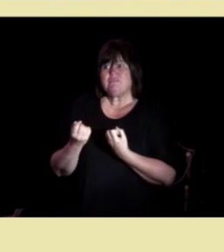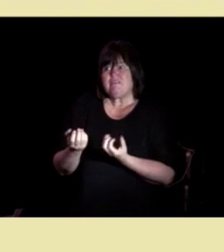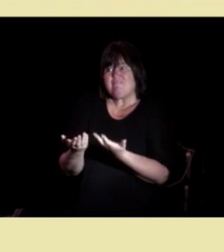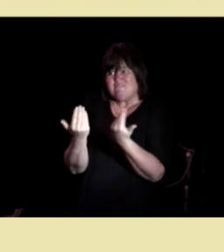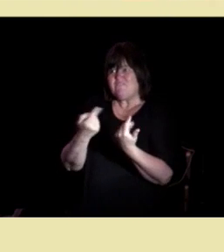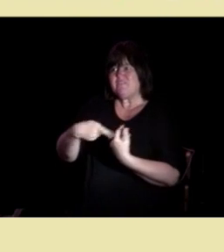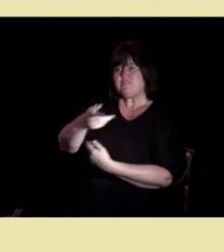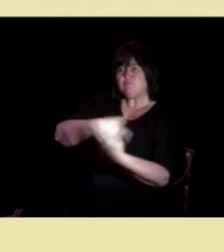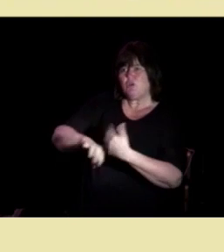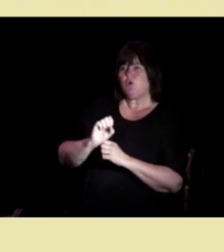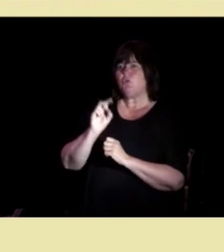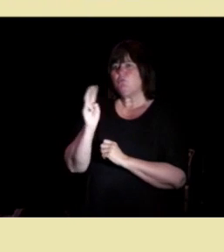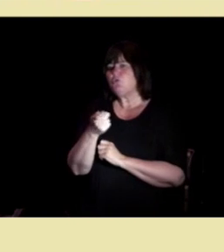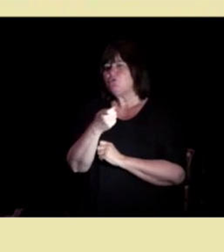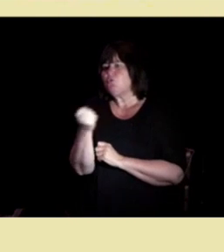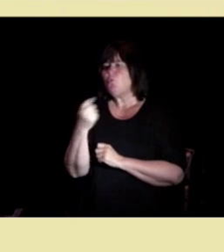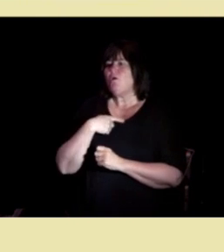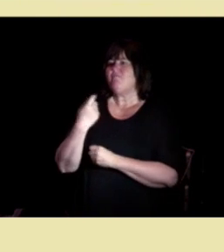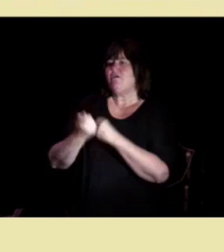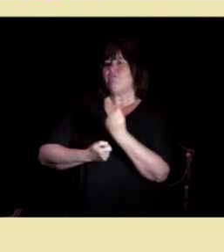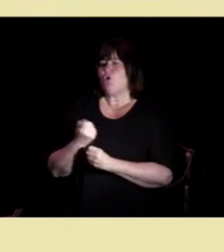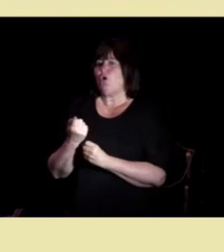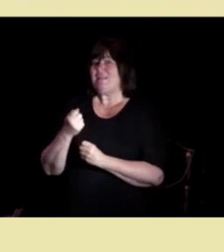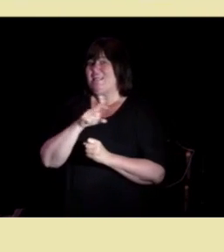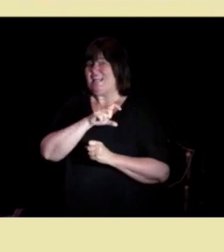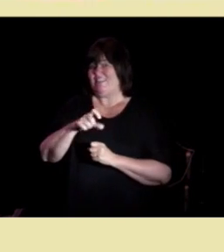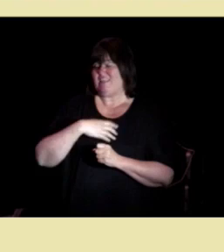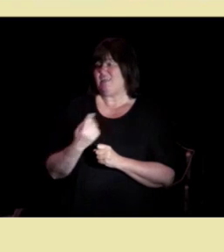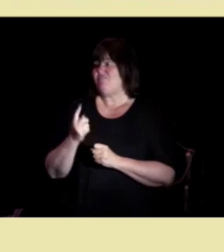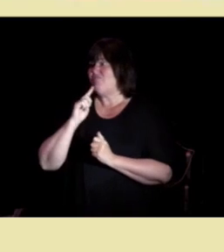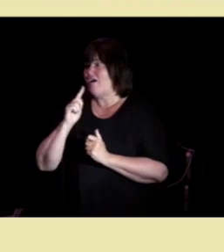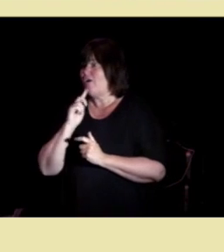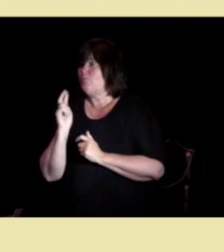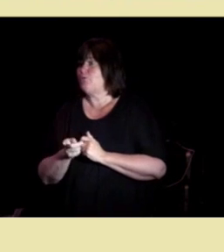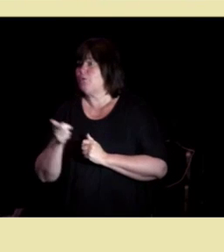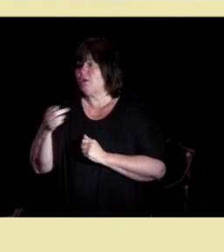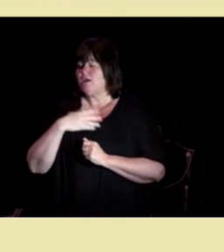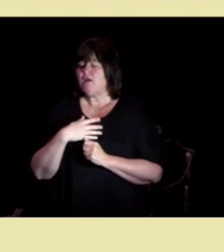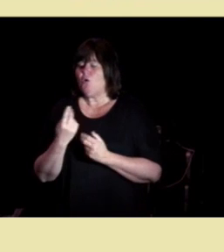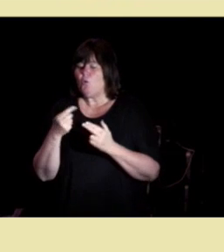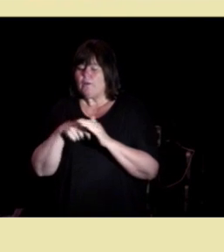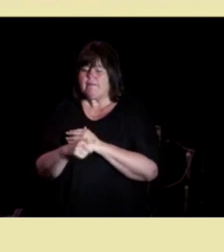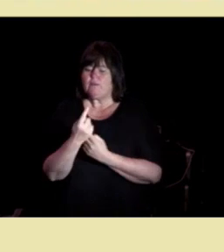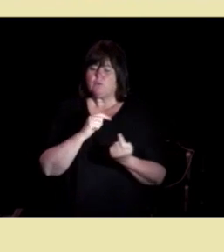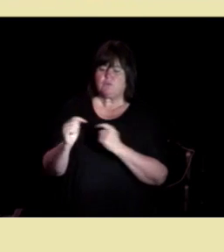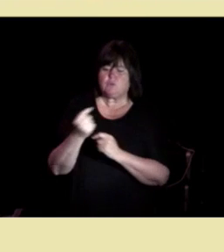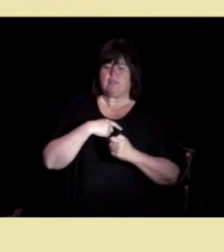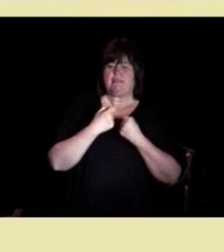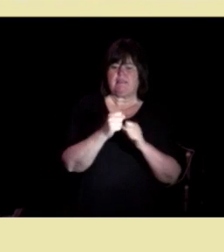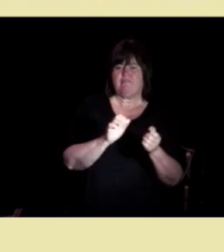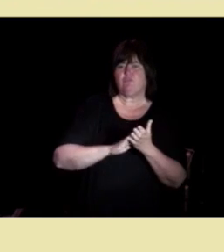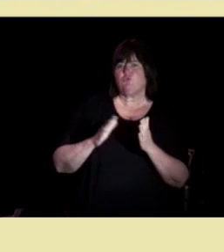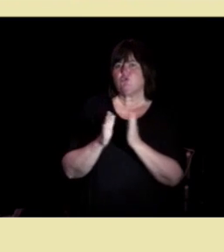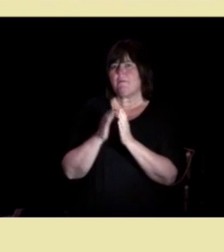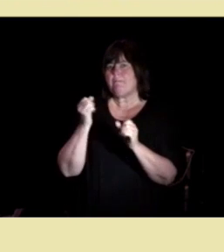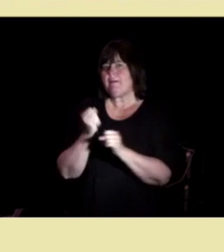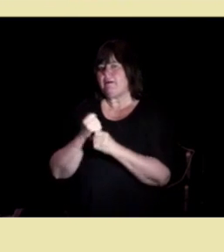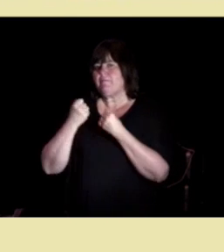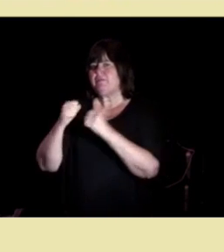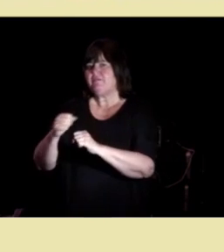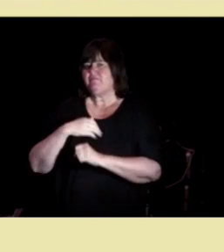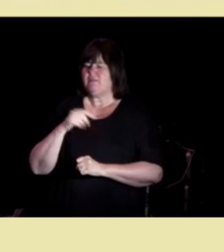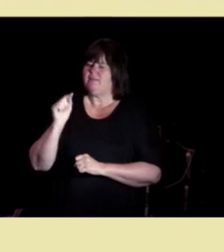bruke noe av det de bruker hver dag i klinikken, og hver dag i samarbeid på operasjonsstuen, inn i det og så diskutere drift og samarbeid om drift, så blir